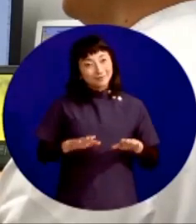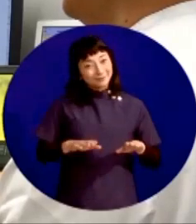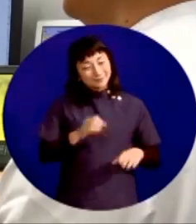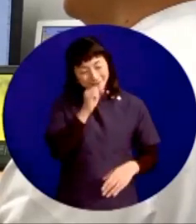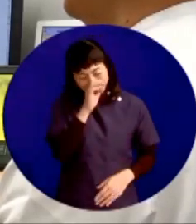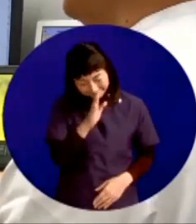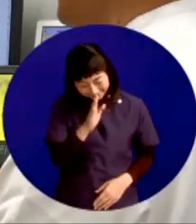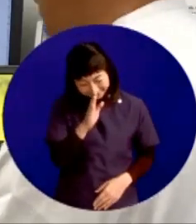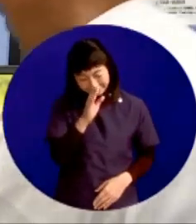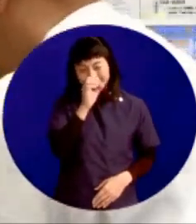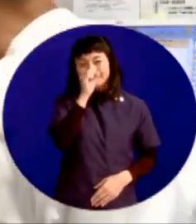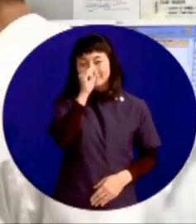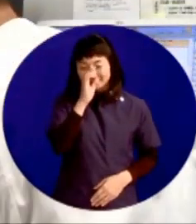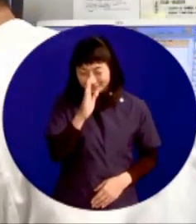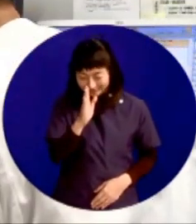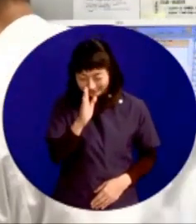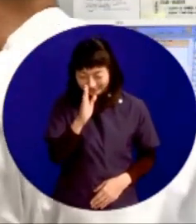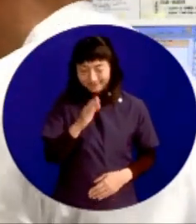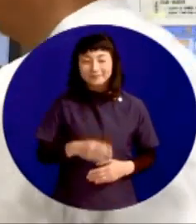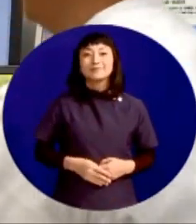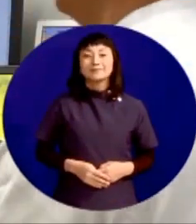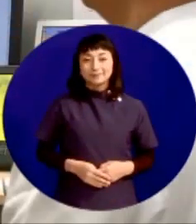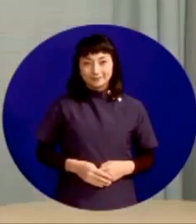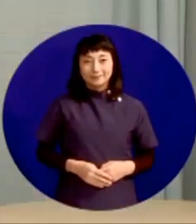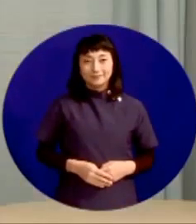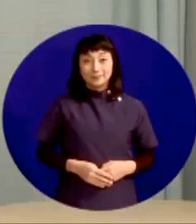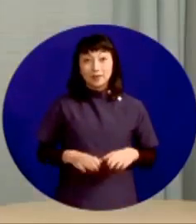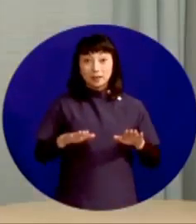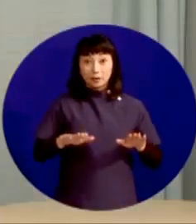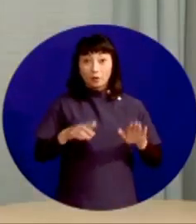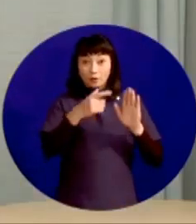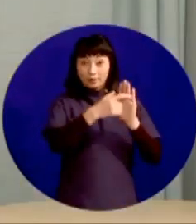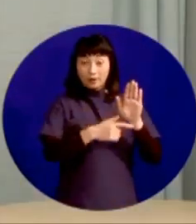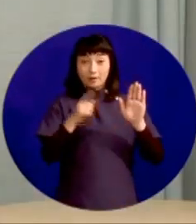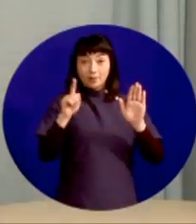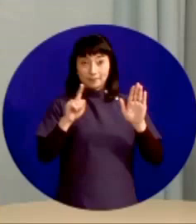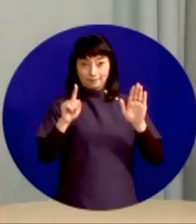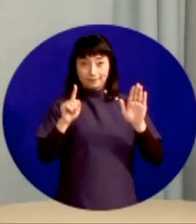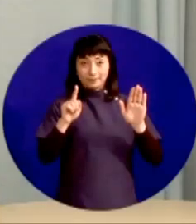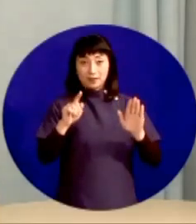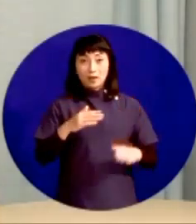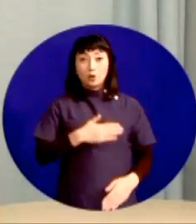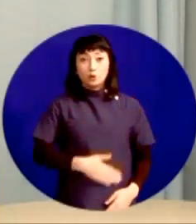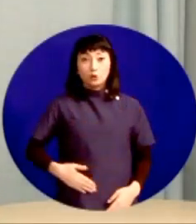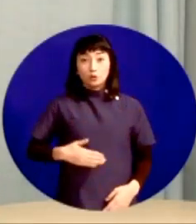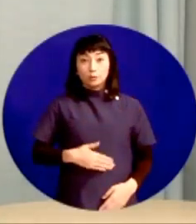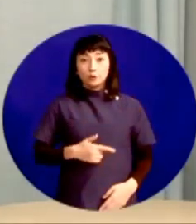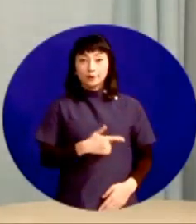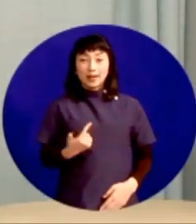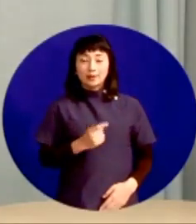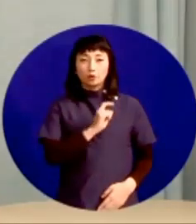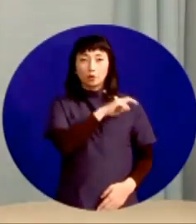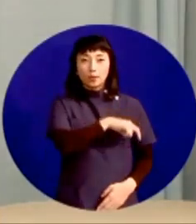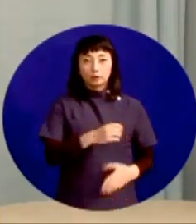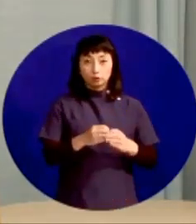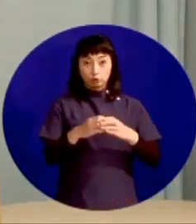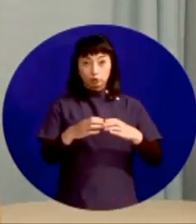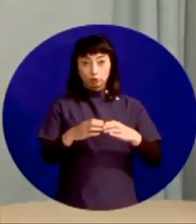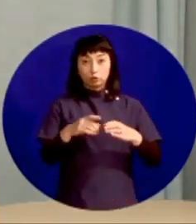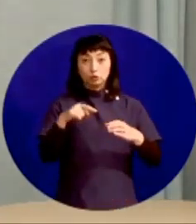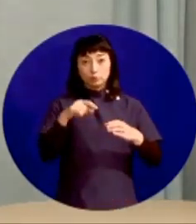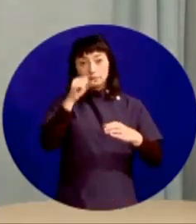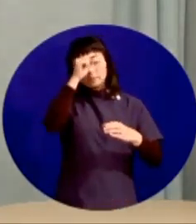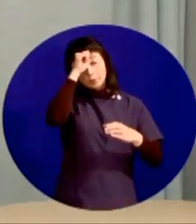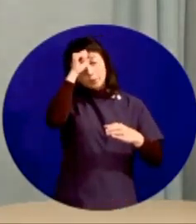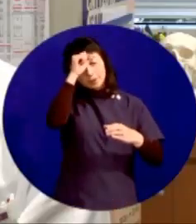先生今日はよろしくお願いしますよろしくお願いします今日は腹部大動脈瘤ということなんですがどんな病気